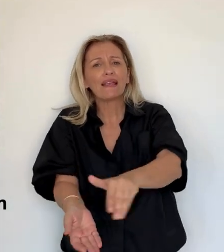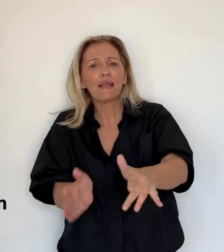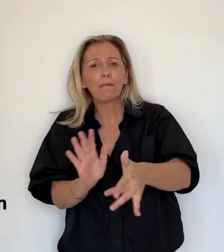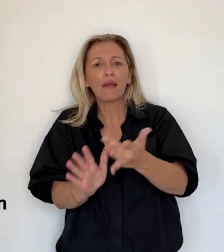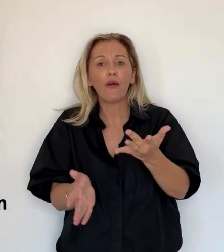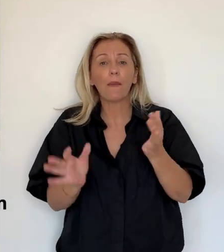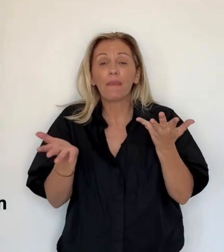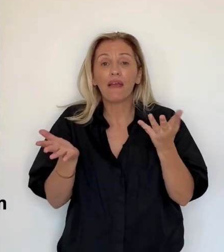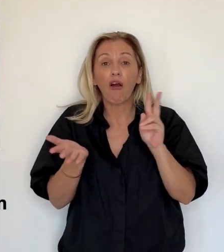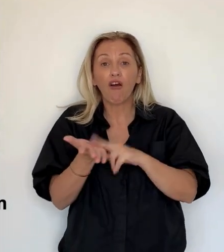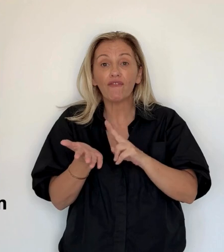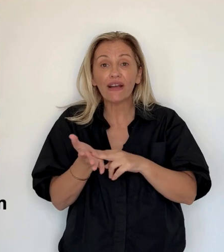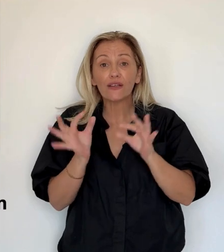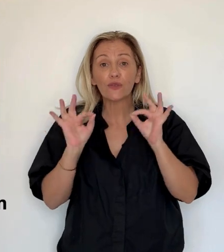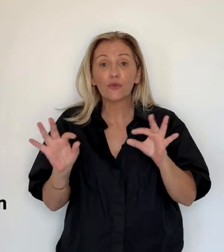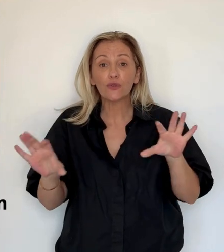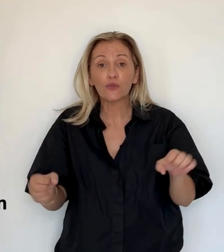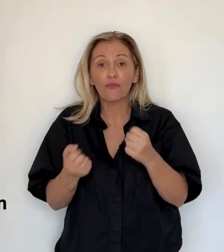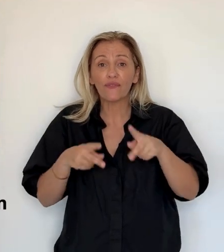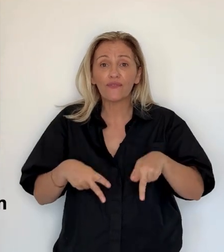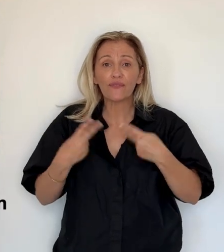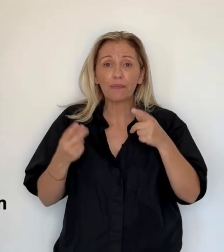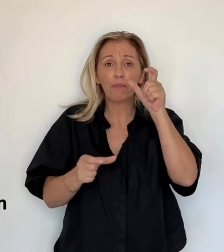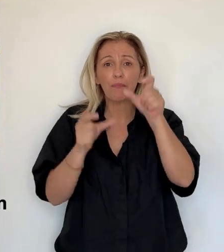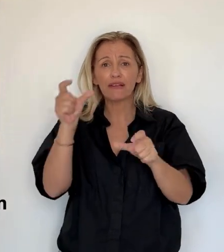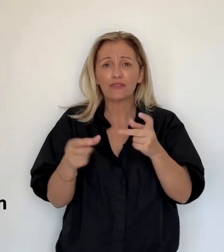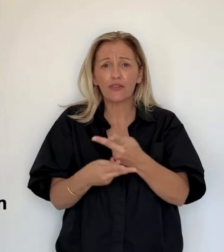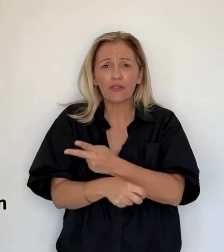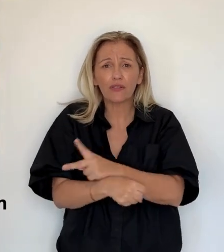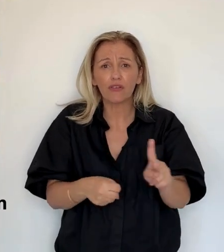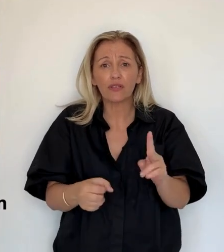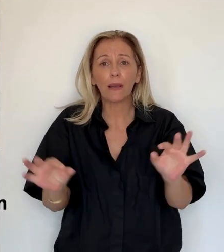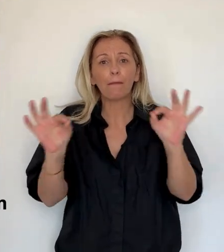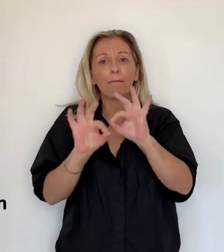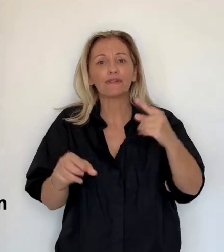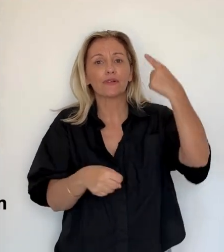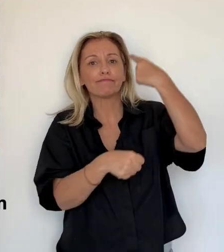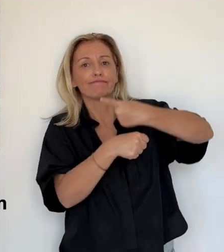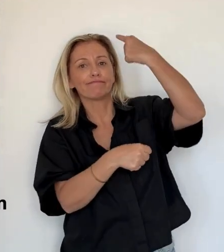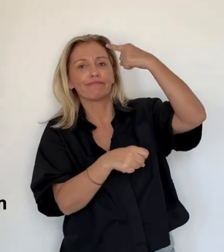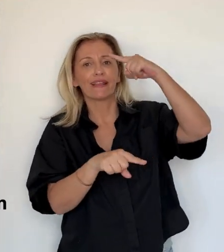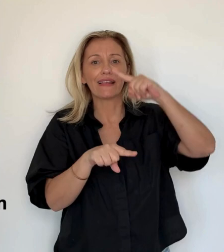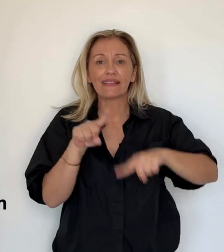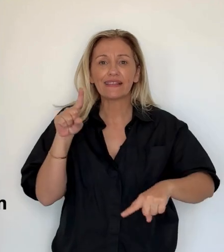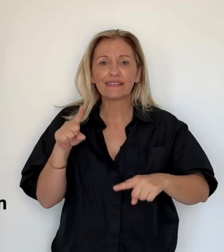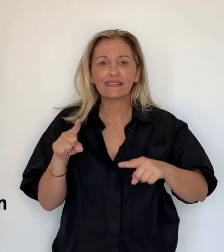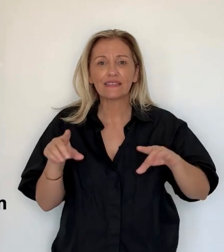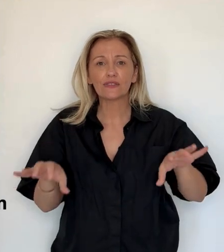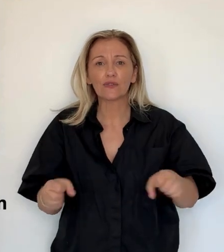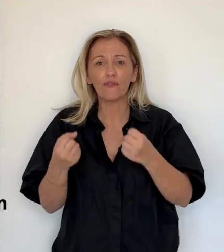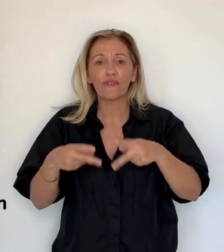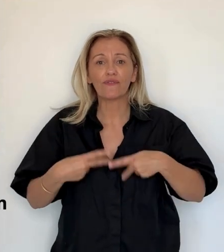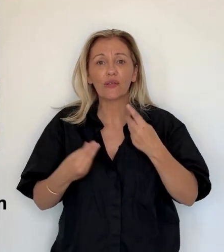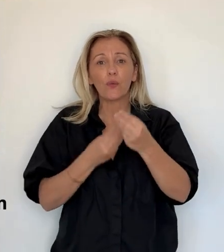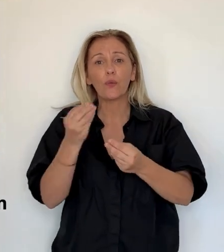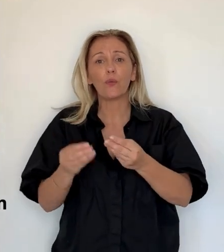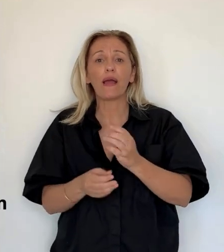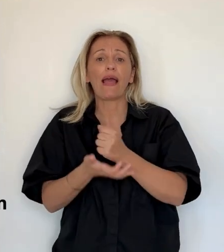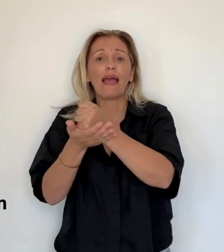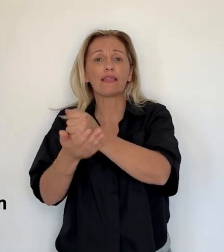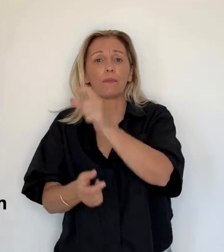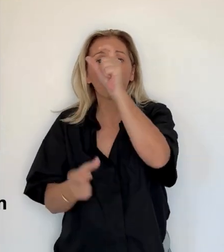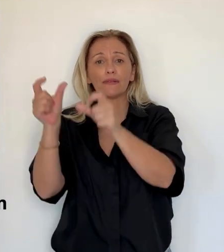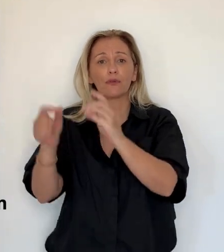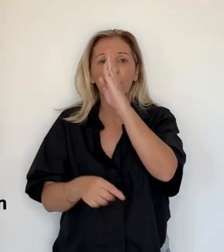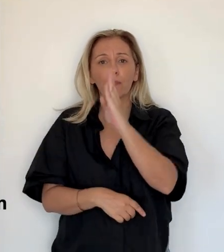s'agit juste de sauver des gens qui sont en péril. Ça, on ne nous empêchera pas d'aller sauver des gens, on ne nous empêchera pas aujourd'hui de porter secours à des personnes qui sont